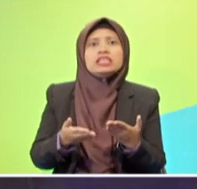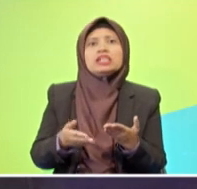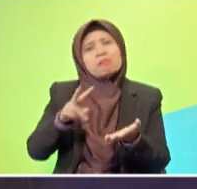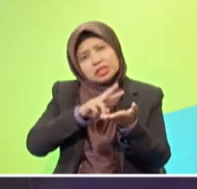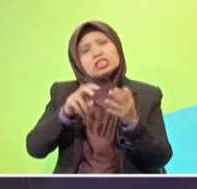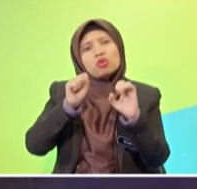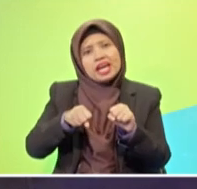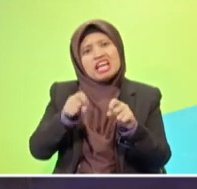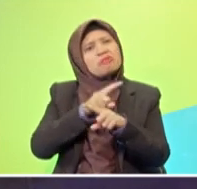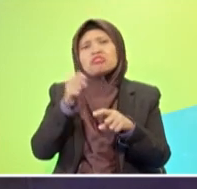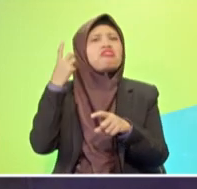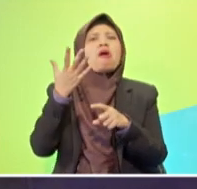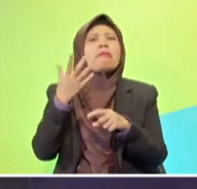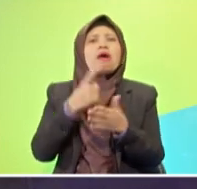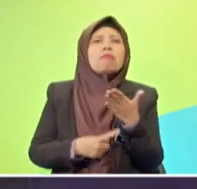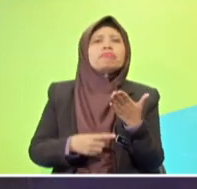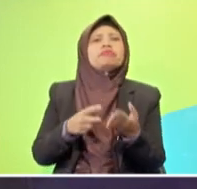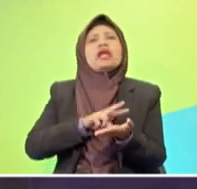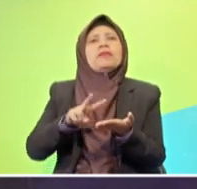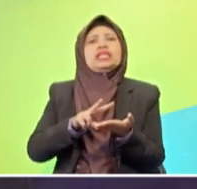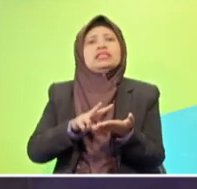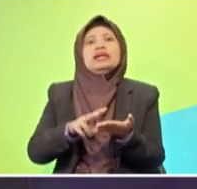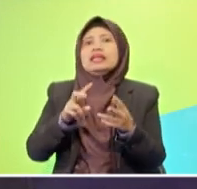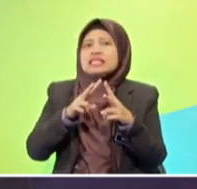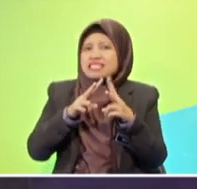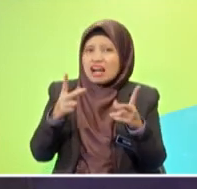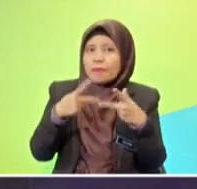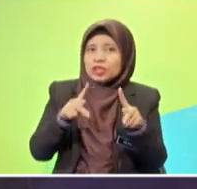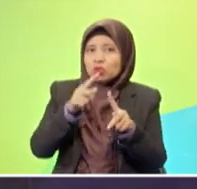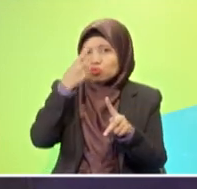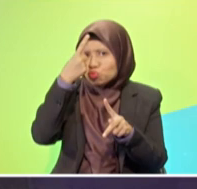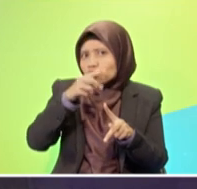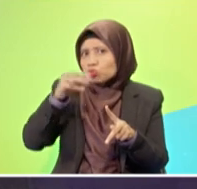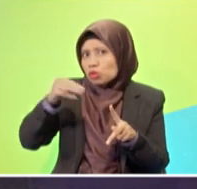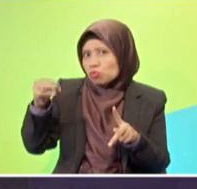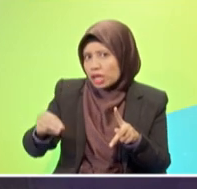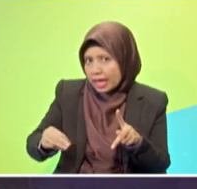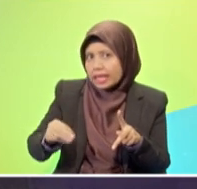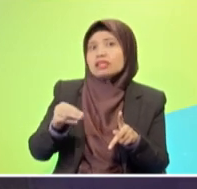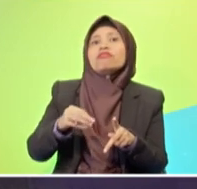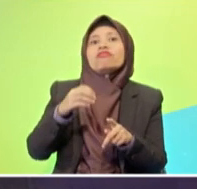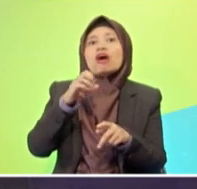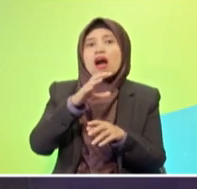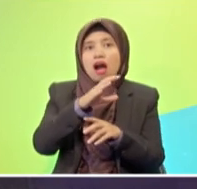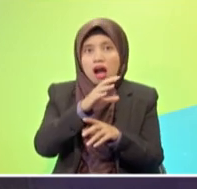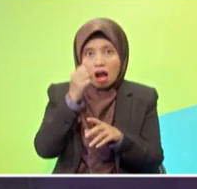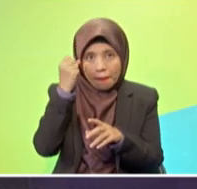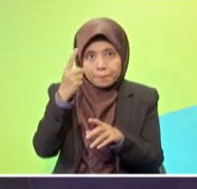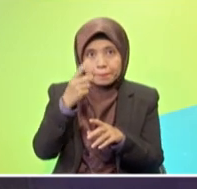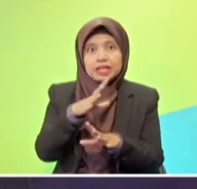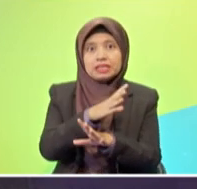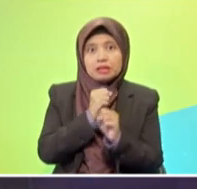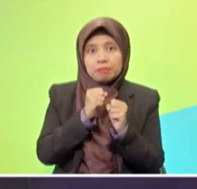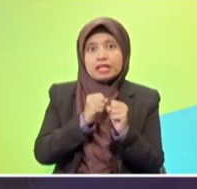jadi pemahaman membaca ini sangat penting untuk murid-murid supaya mereka dapat mencapai kemahiran